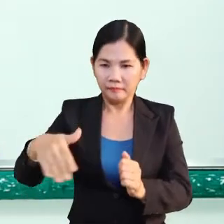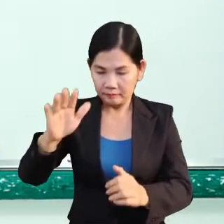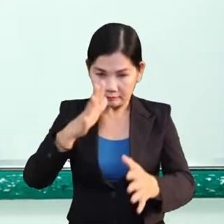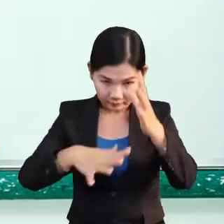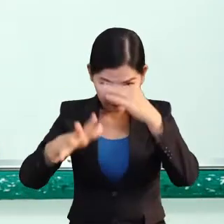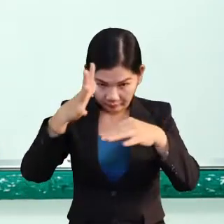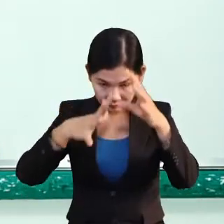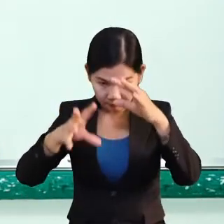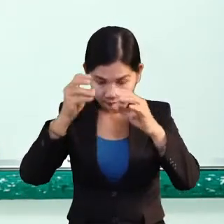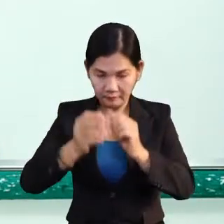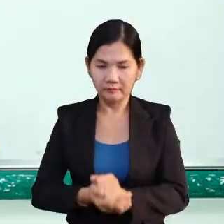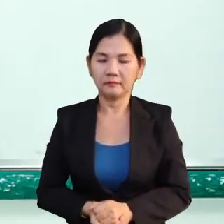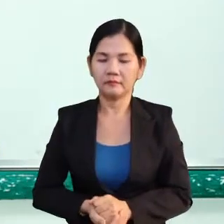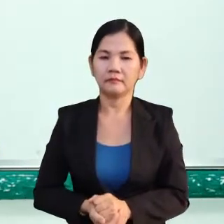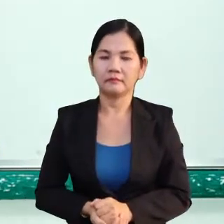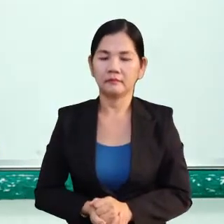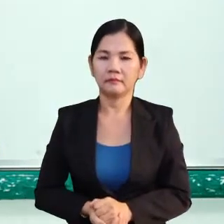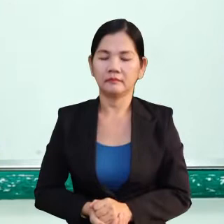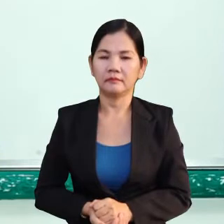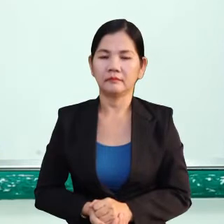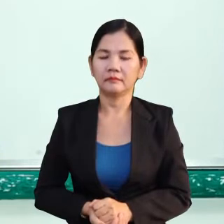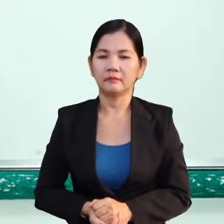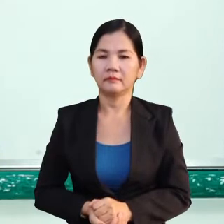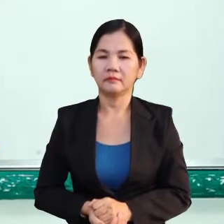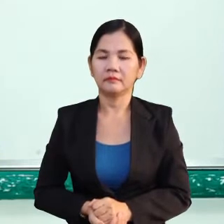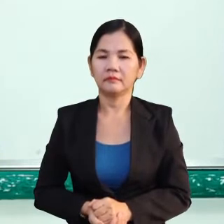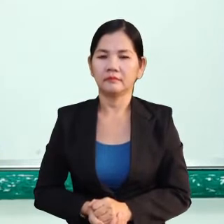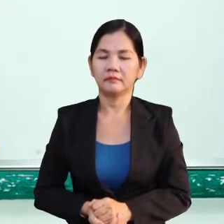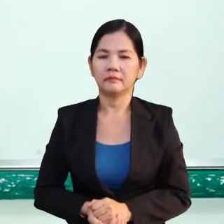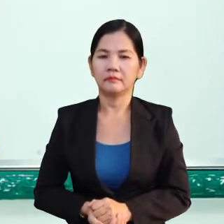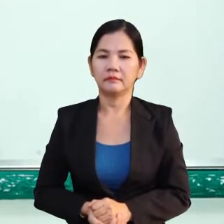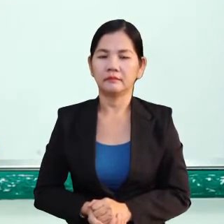ណាទៅសាលារៀនតែម្ដងណា